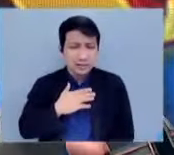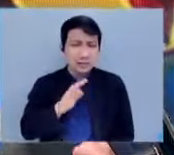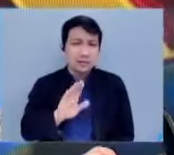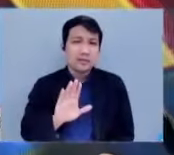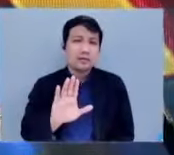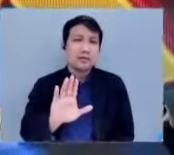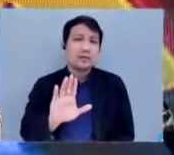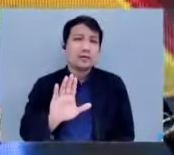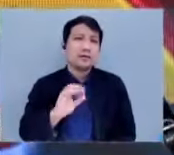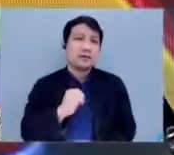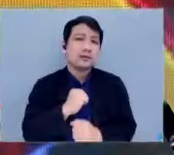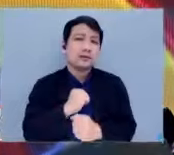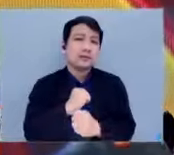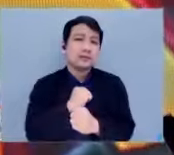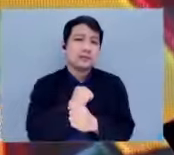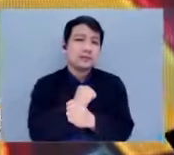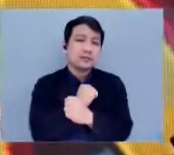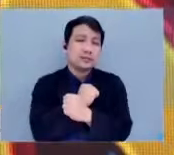King